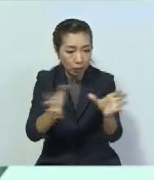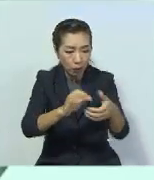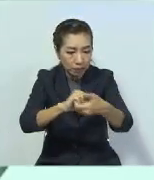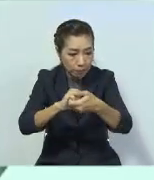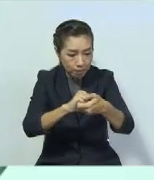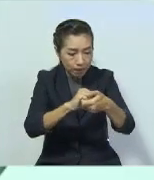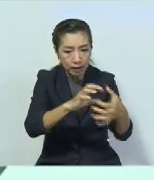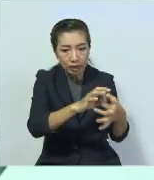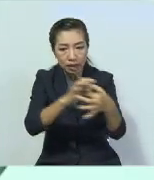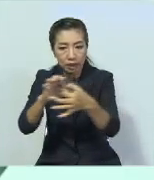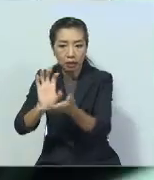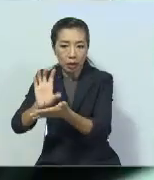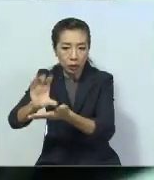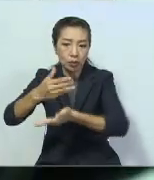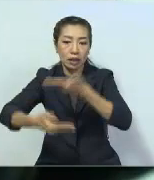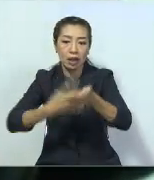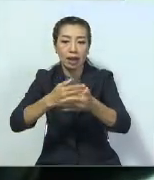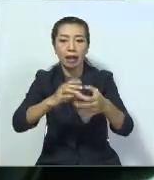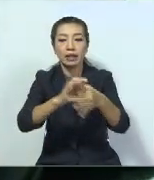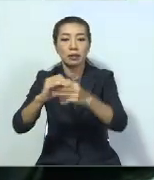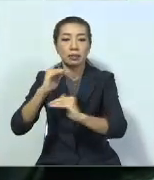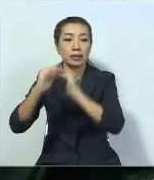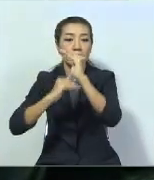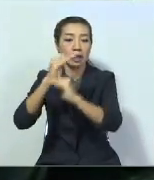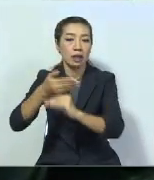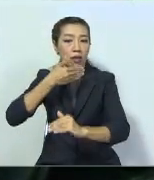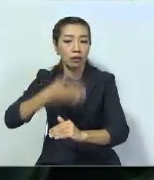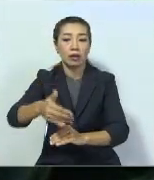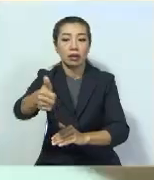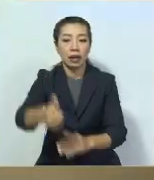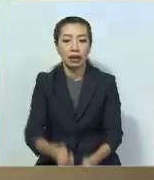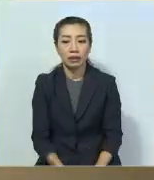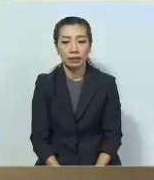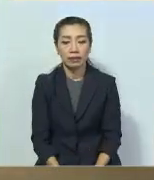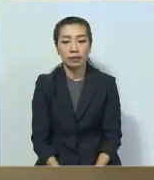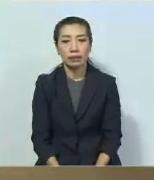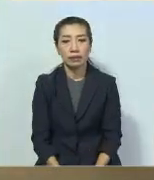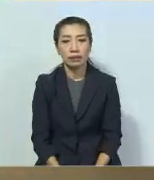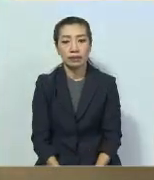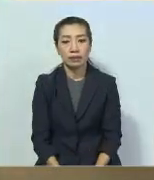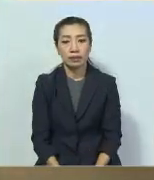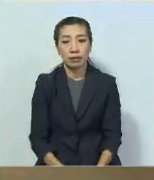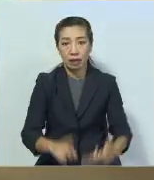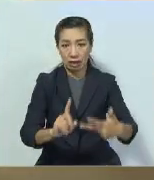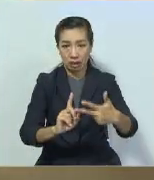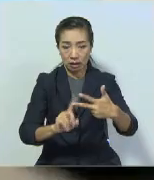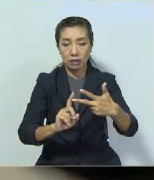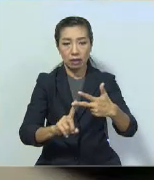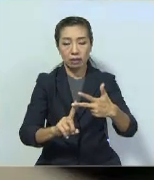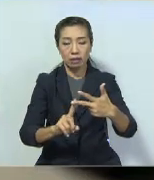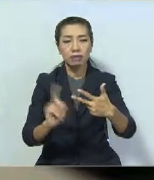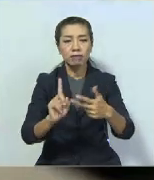งทางการค้าการลงทุนและการพัฒนาที่ยั่งยืนระหว่างอนุภูมิภาคต่างๆค่ะ ส่วนแนวทางสุดท้ายนะ